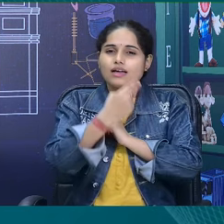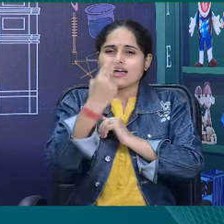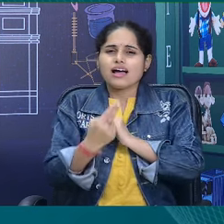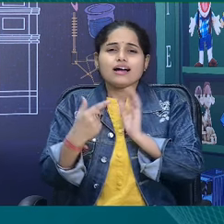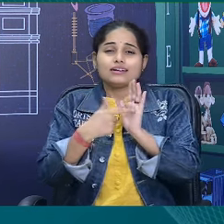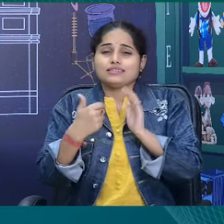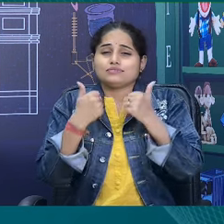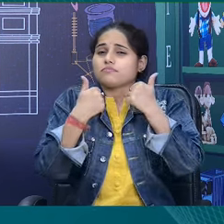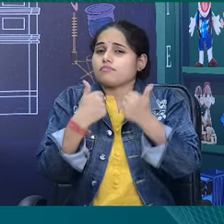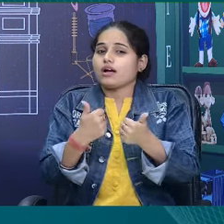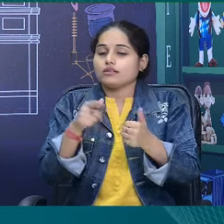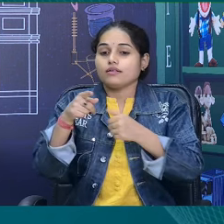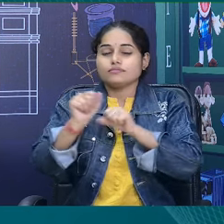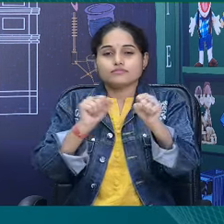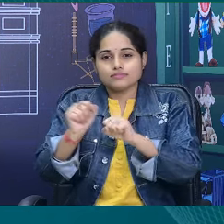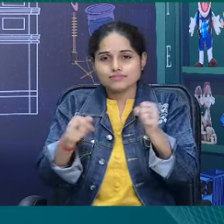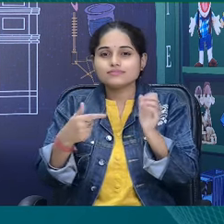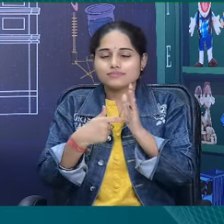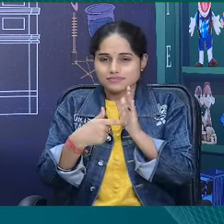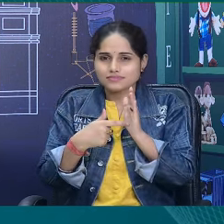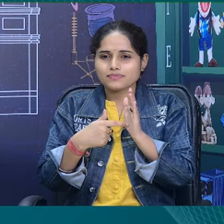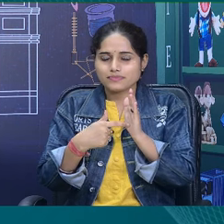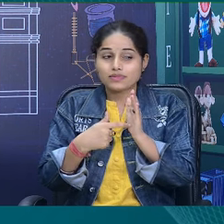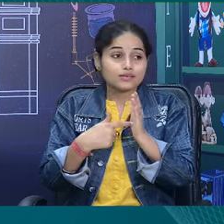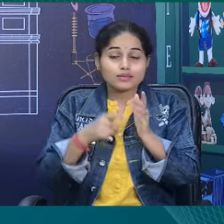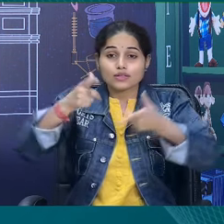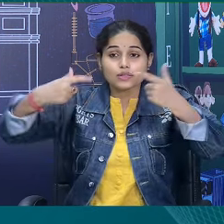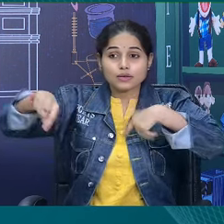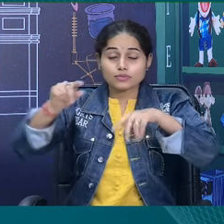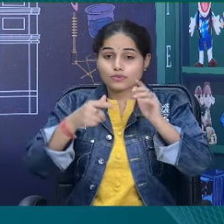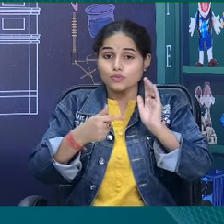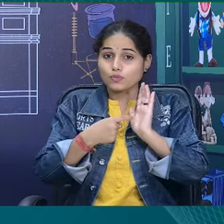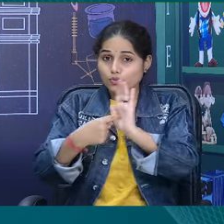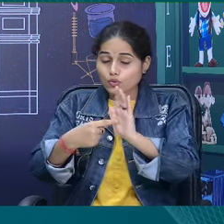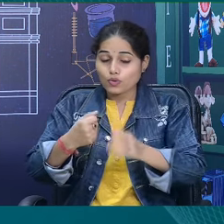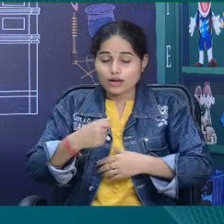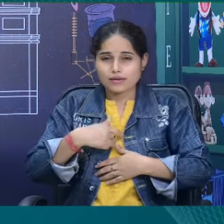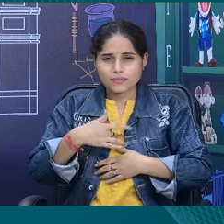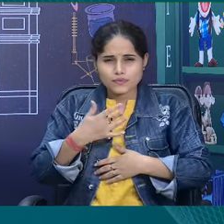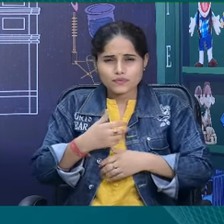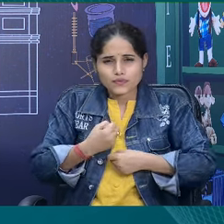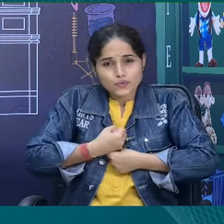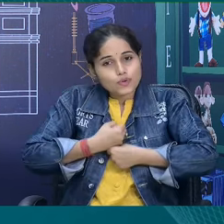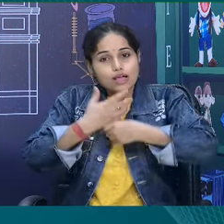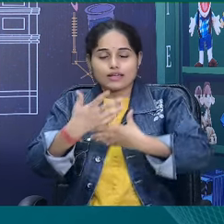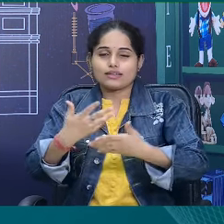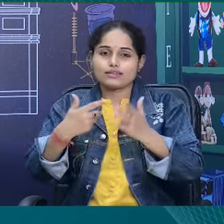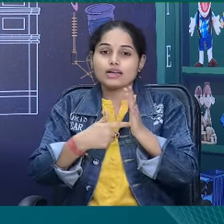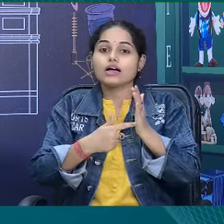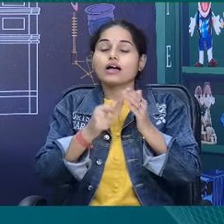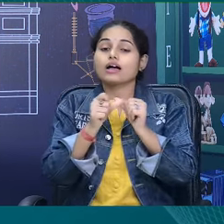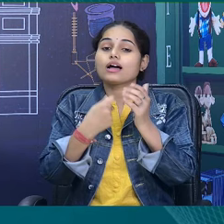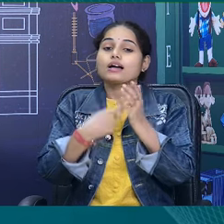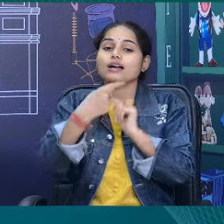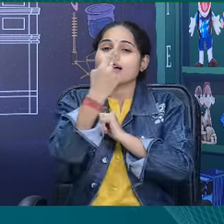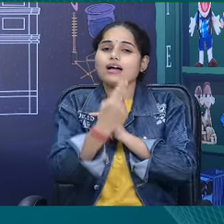सुंदर जरिया है अपनी चीजों को जनता तक पहुंचाने का अपने इमोशंस को बाहर लाने का और आर्ट इज अ फॉर्म